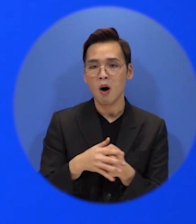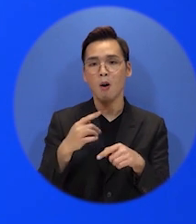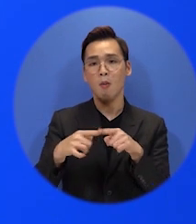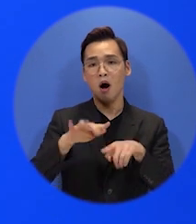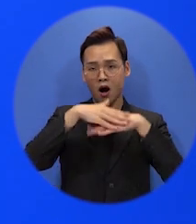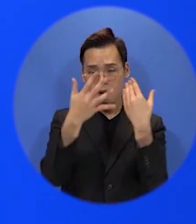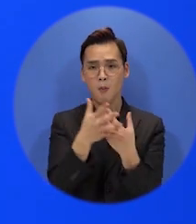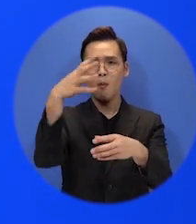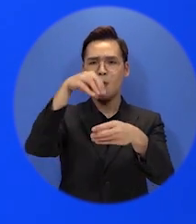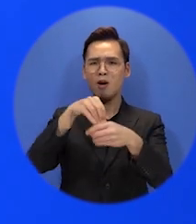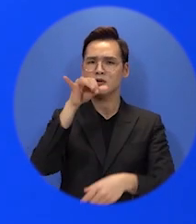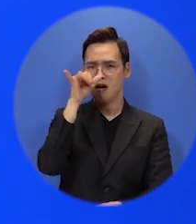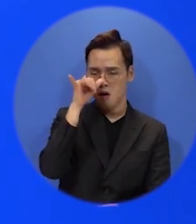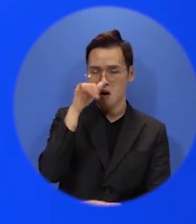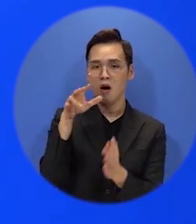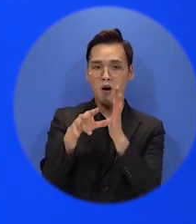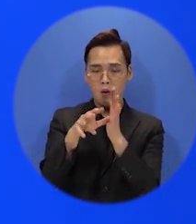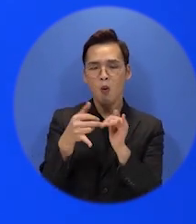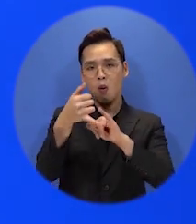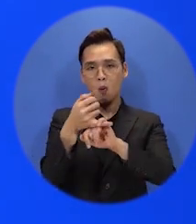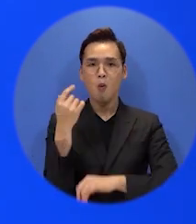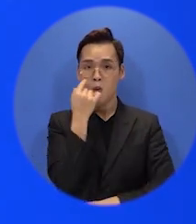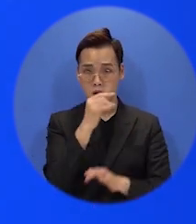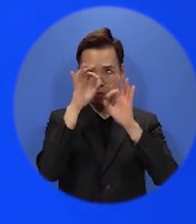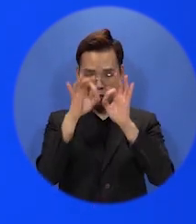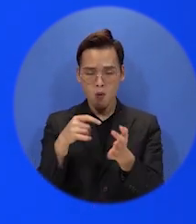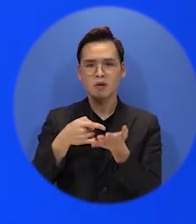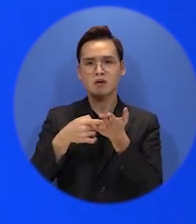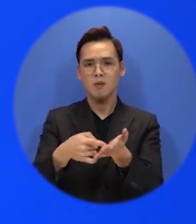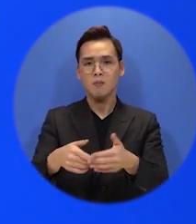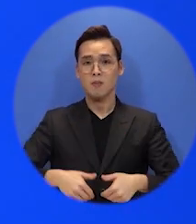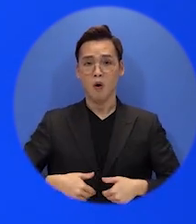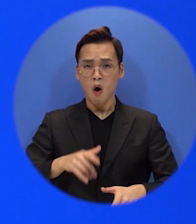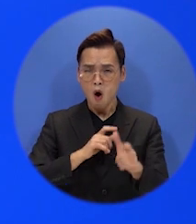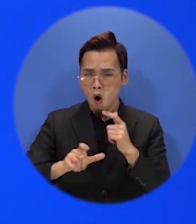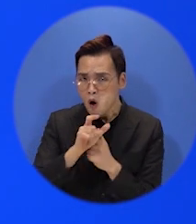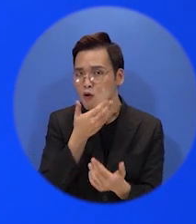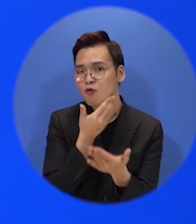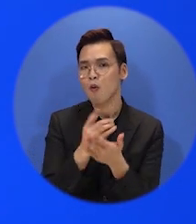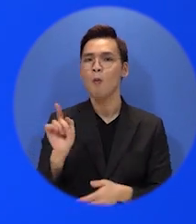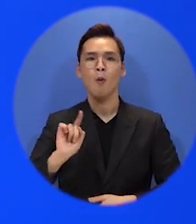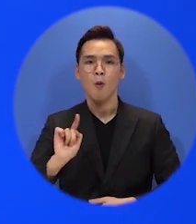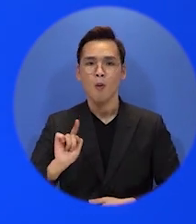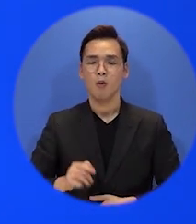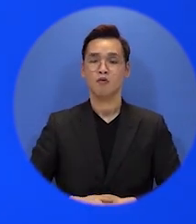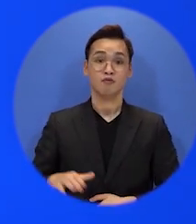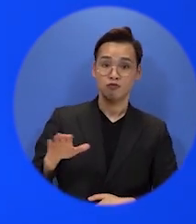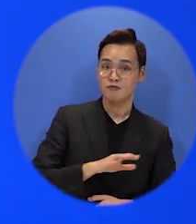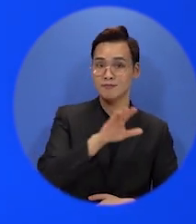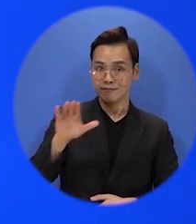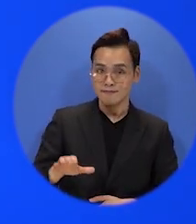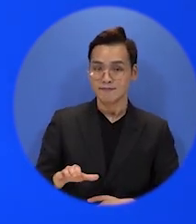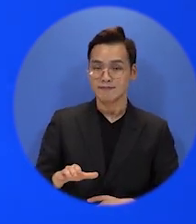대한 내용들이 다 담겨져 있기 때문에 이 자료를 반드시 확인하시고 지원하시면 좋을 것 같습니다. 더 중요한 건 뭐냐면요.